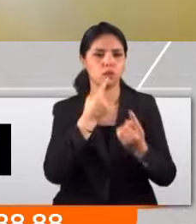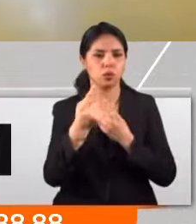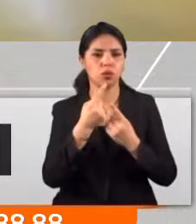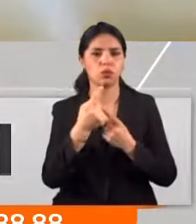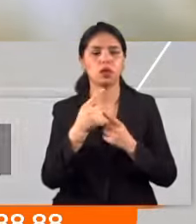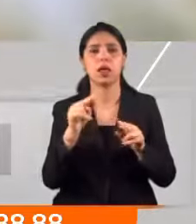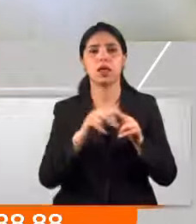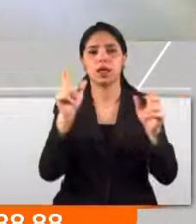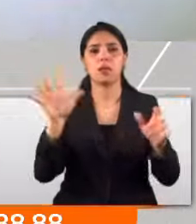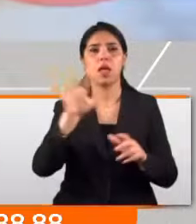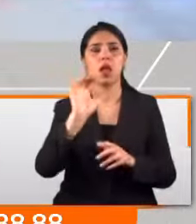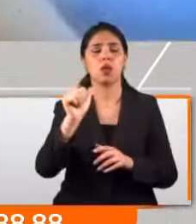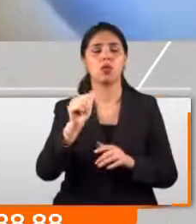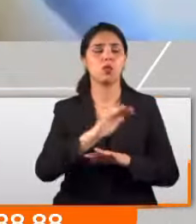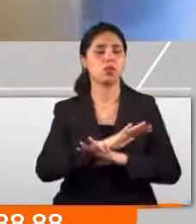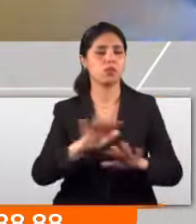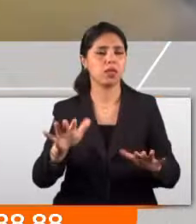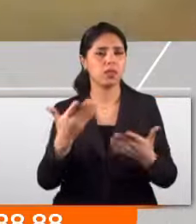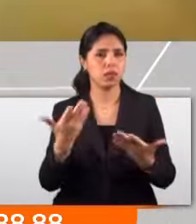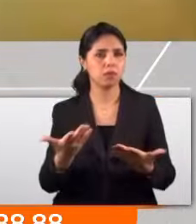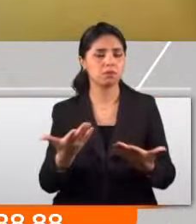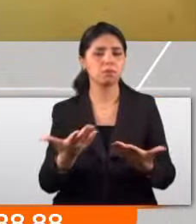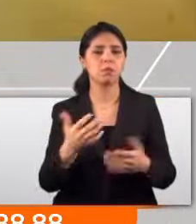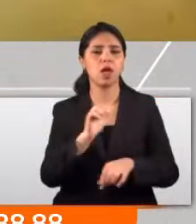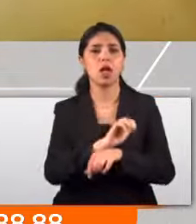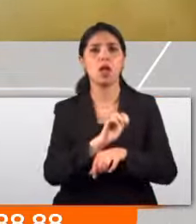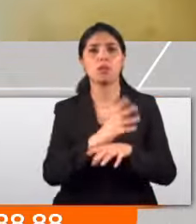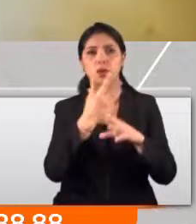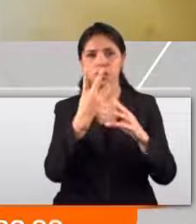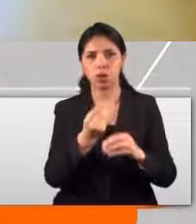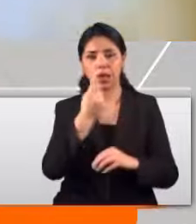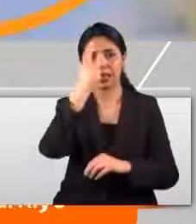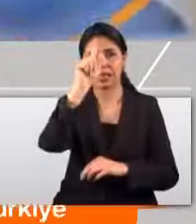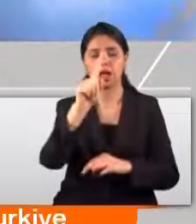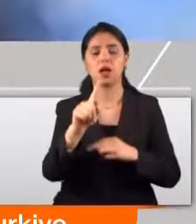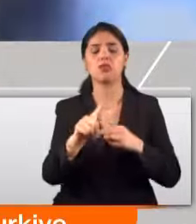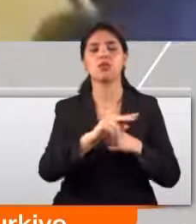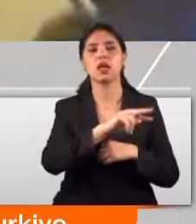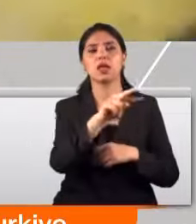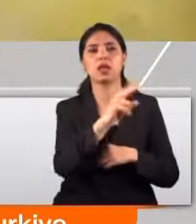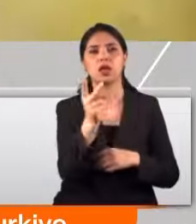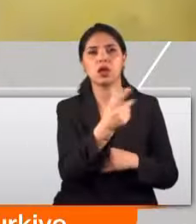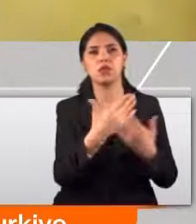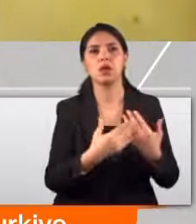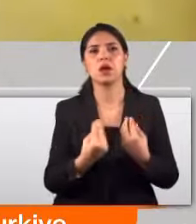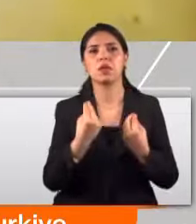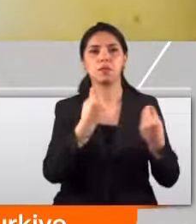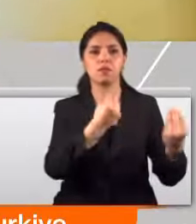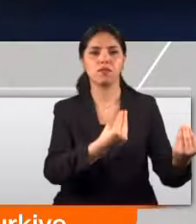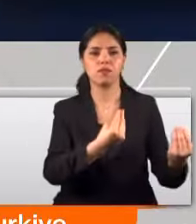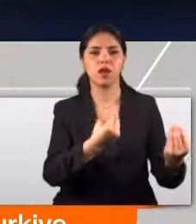tam 50 gün geçti. Olay sonrası hapishanede tutuklu olan sadece Eylem Tok ve Timur Cihan Timur'un kaçmasına yardım